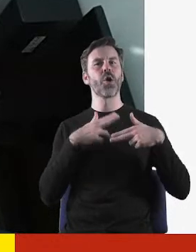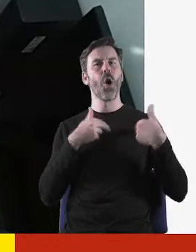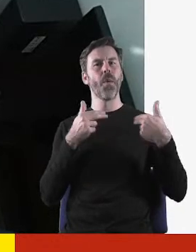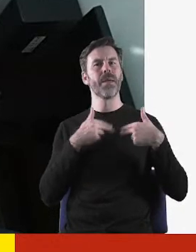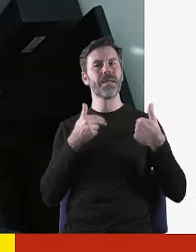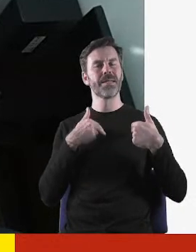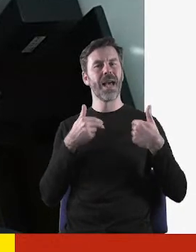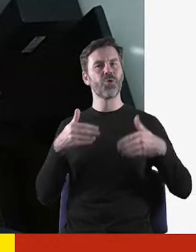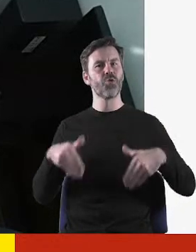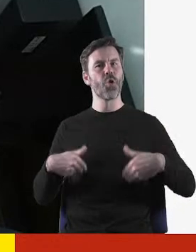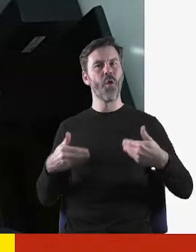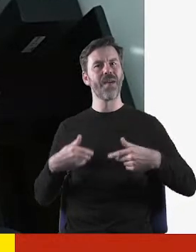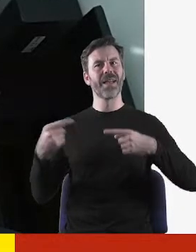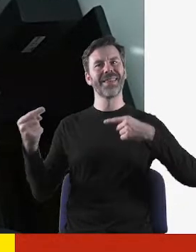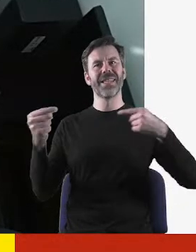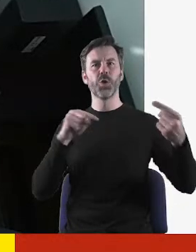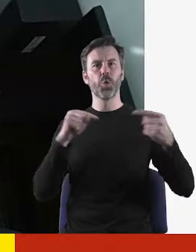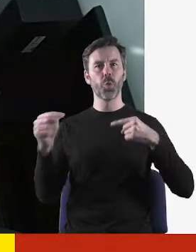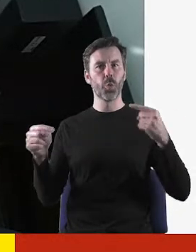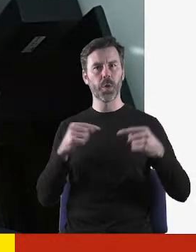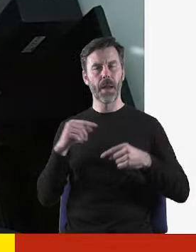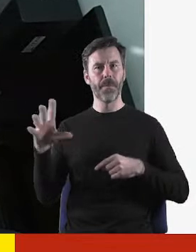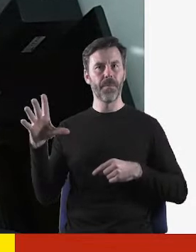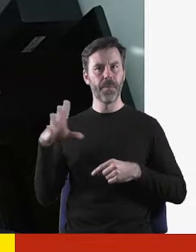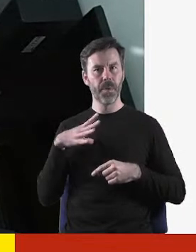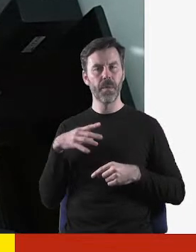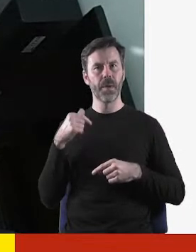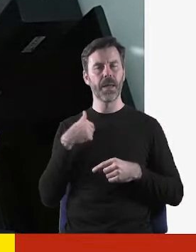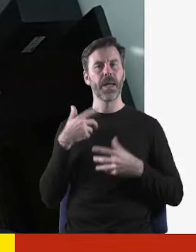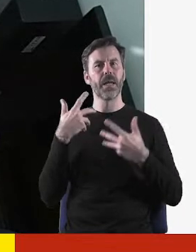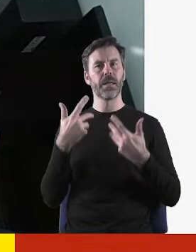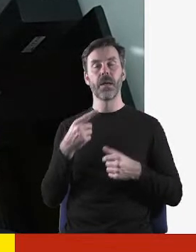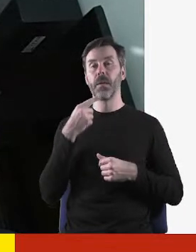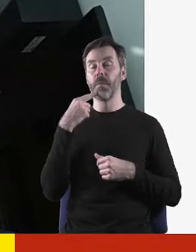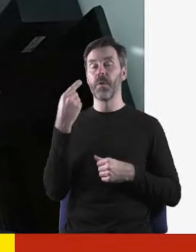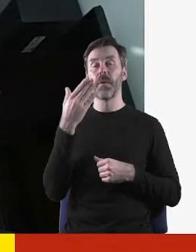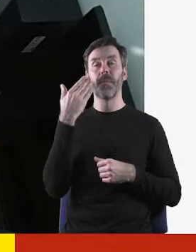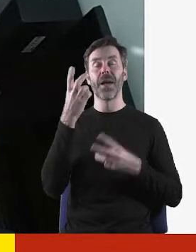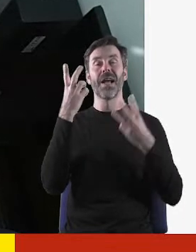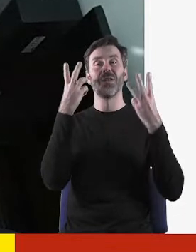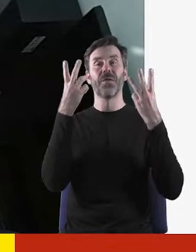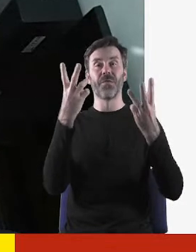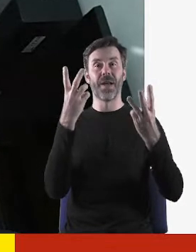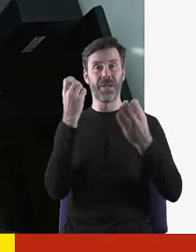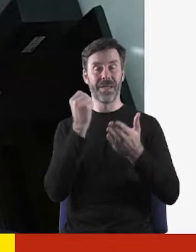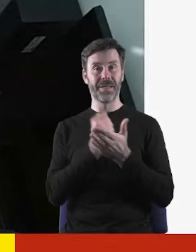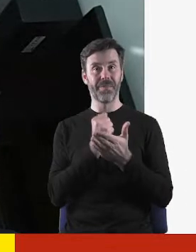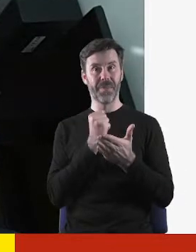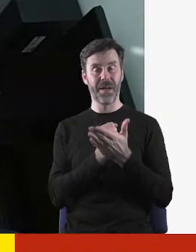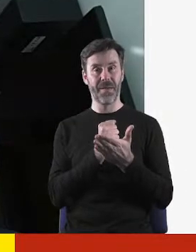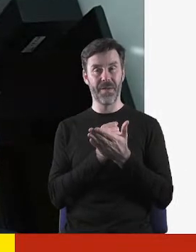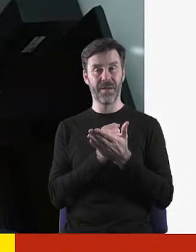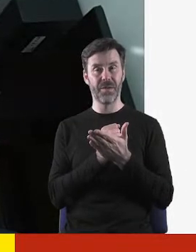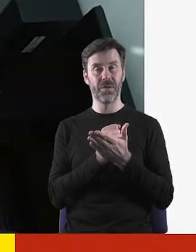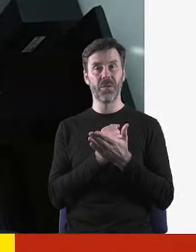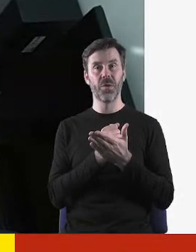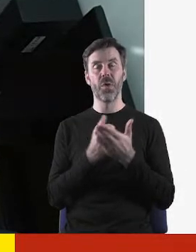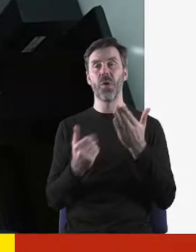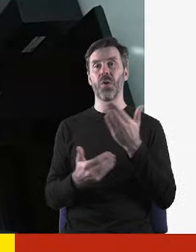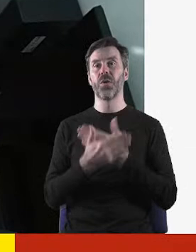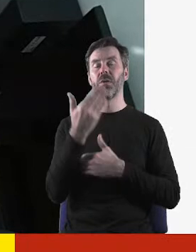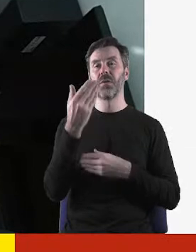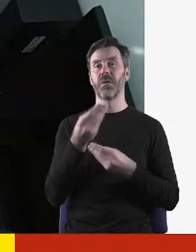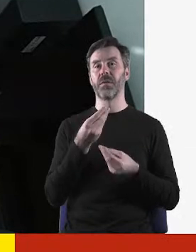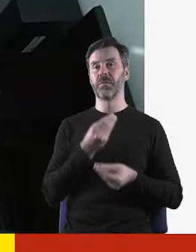Zdrowia, ja chciałabym poruszyć tutaj niezwykle ważną sprawę związaną ze spadkiem z